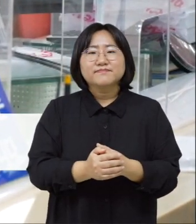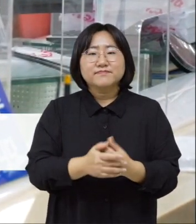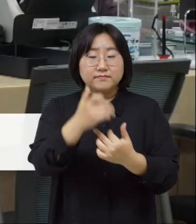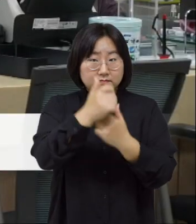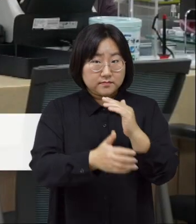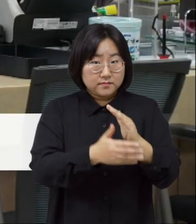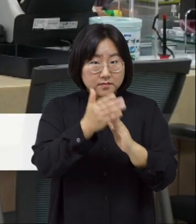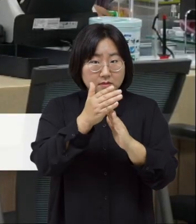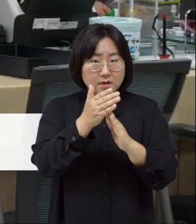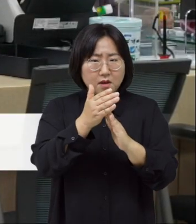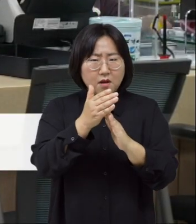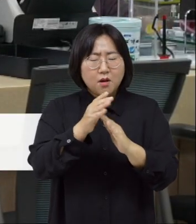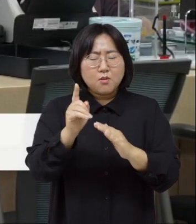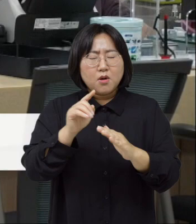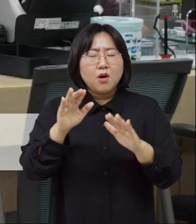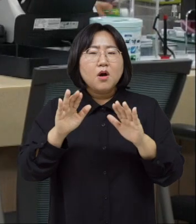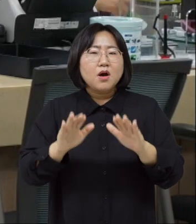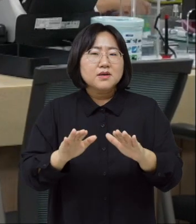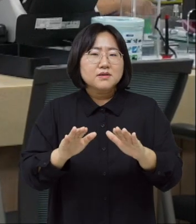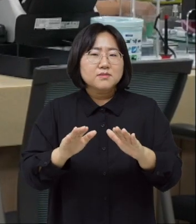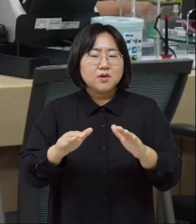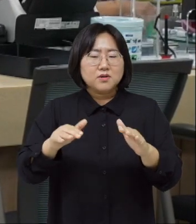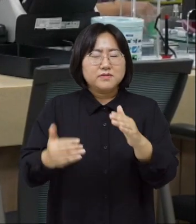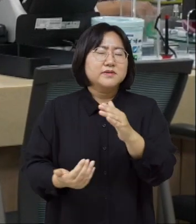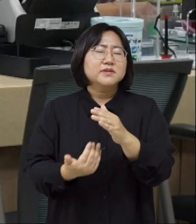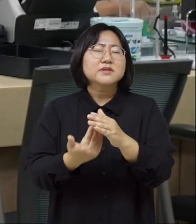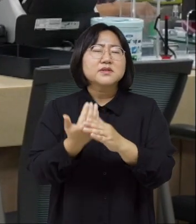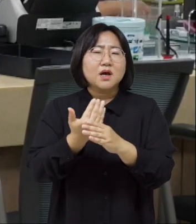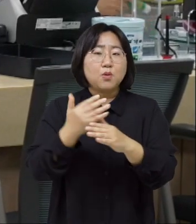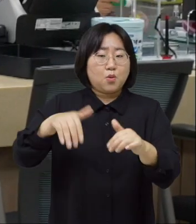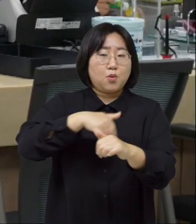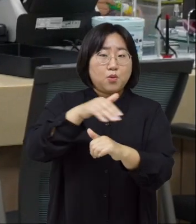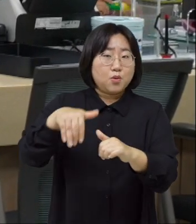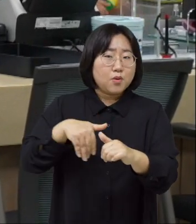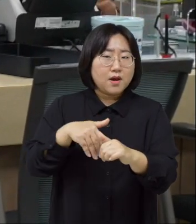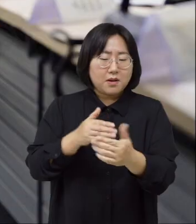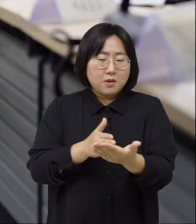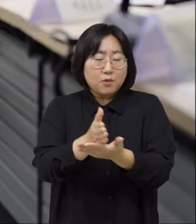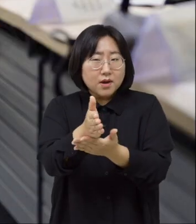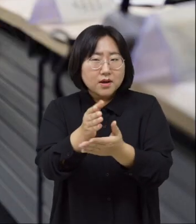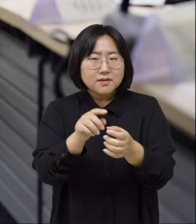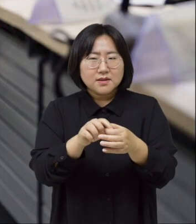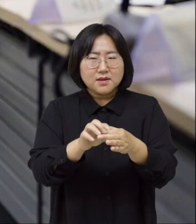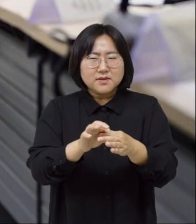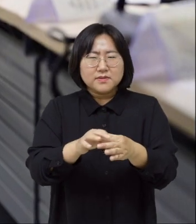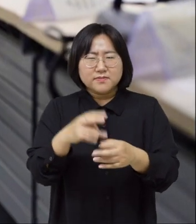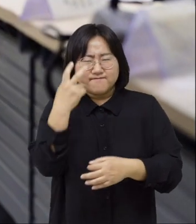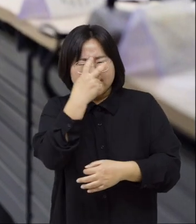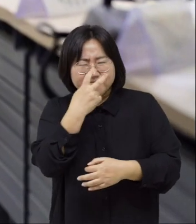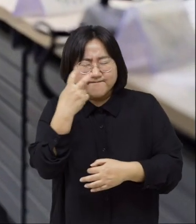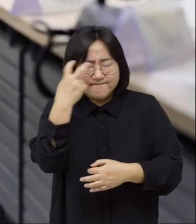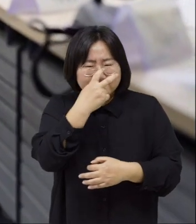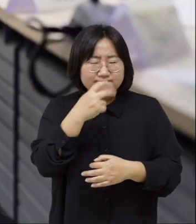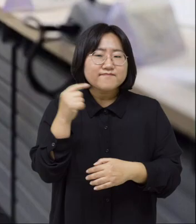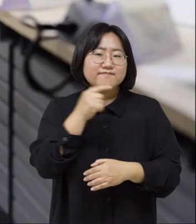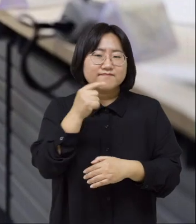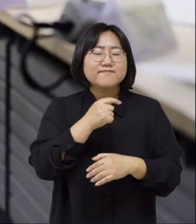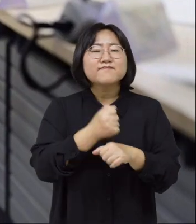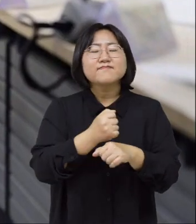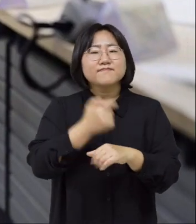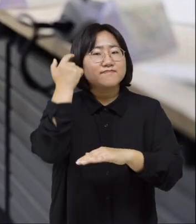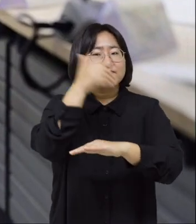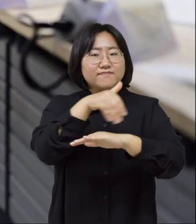서귀포시는 무엇보다 이번 사고와 관련된 분야를 재점검하고 적극적으로 대비해 나갈 계획입니다.